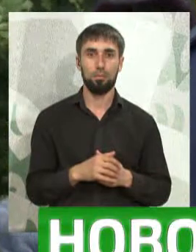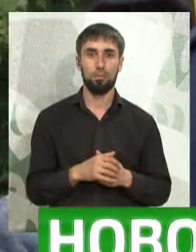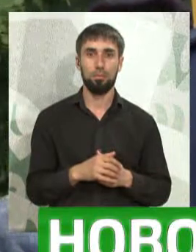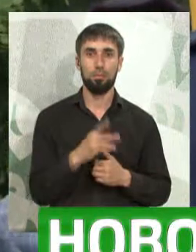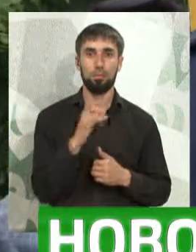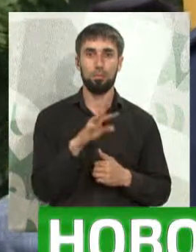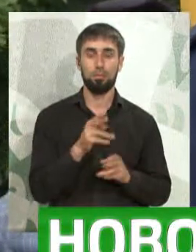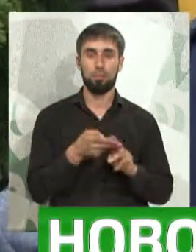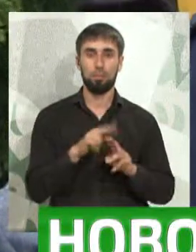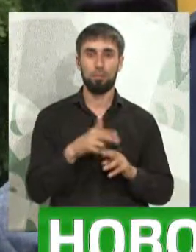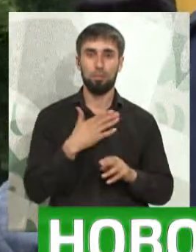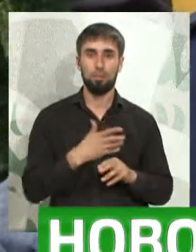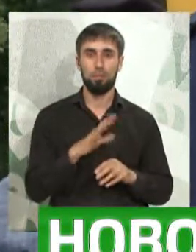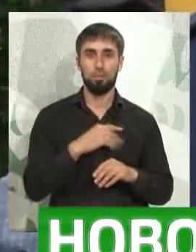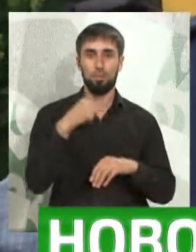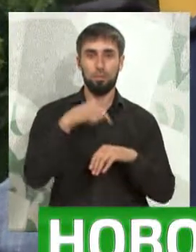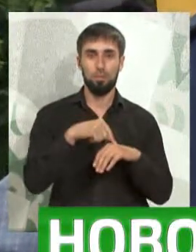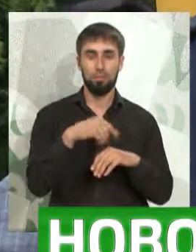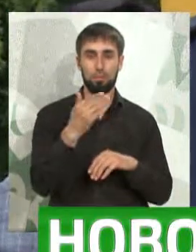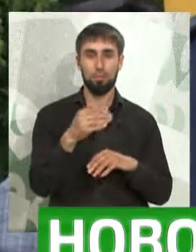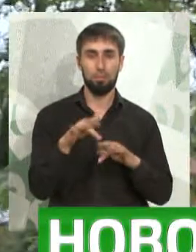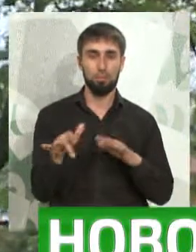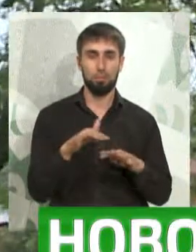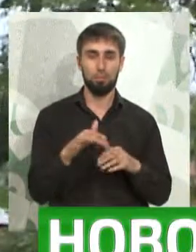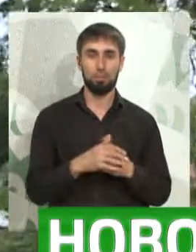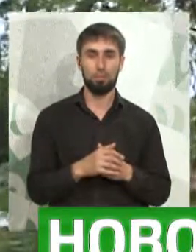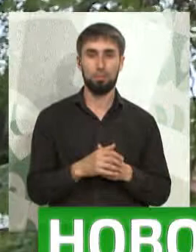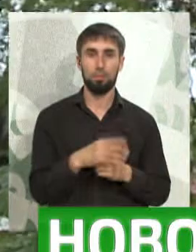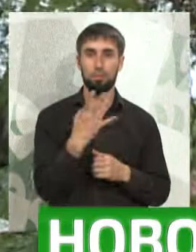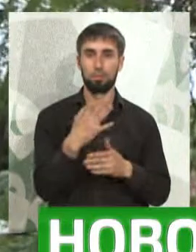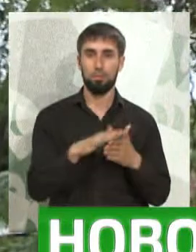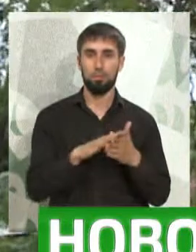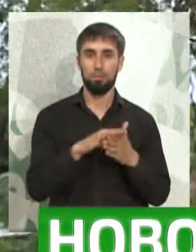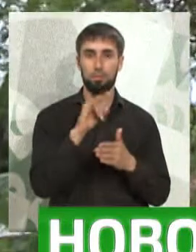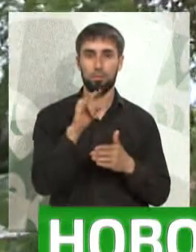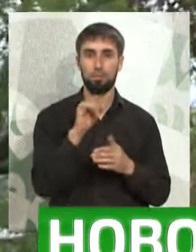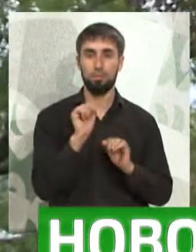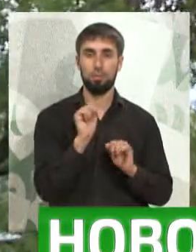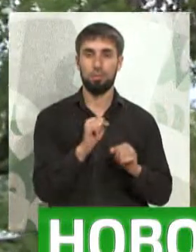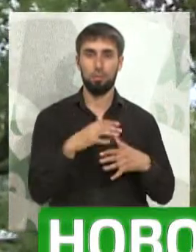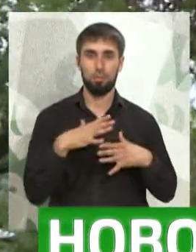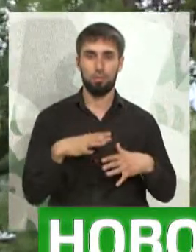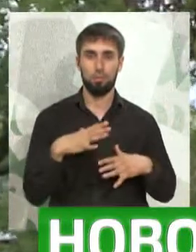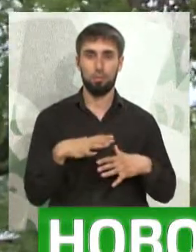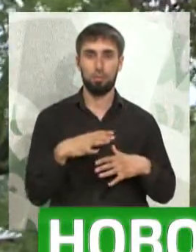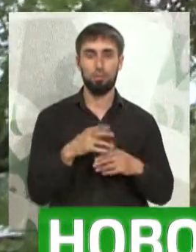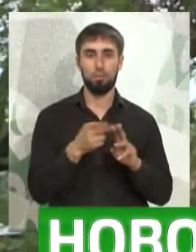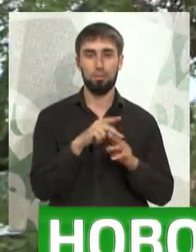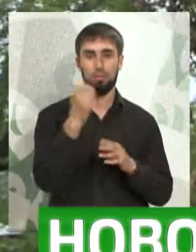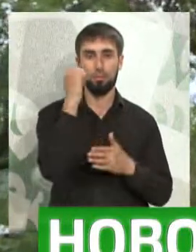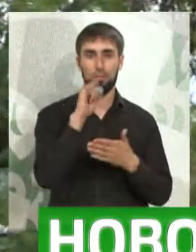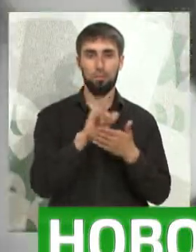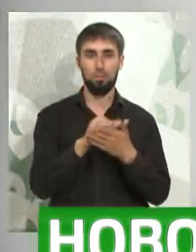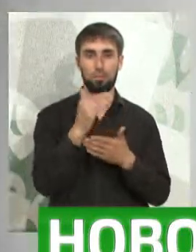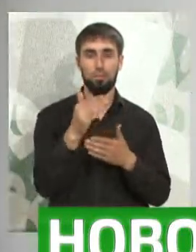Нам очень приятно, что мы попали на это мероприятие. Четыре фамилии летчиков, защитников Кавказа, застыли здесь, на